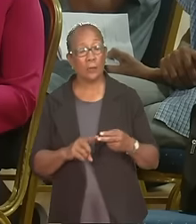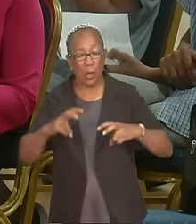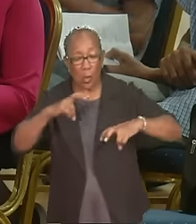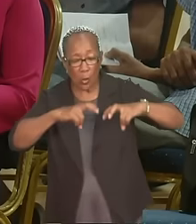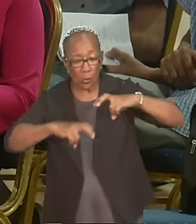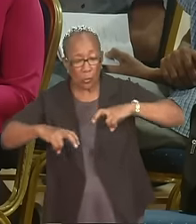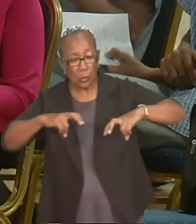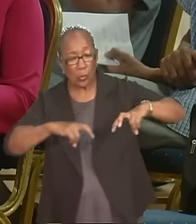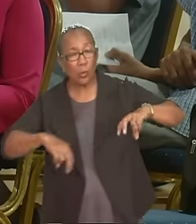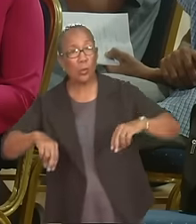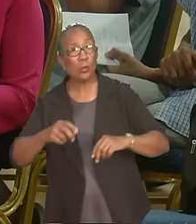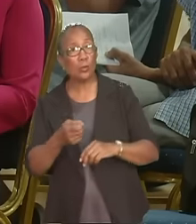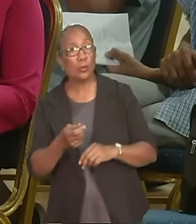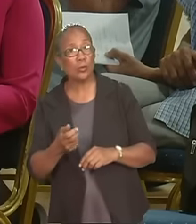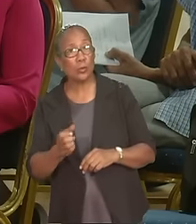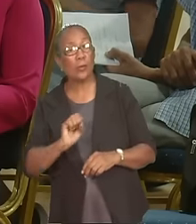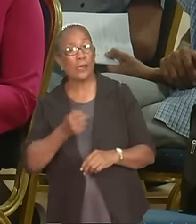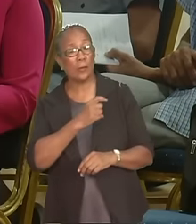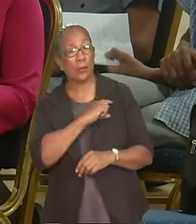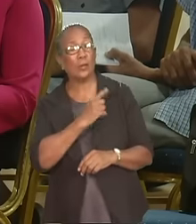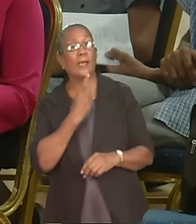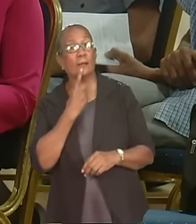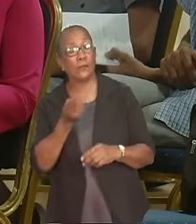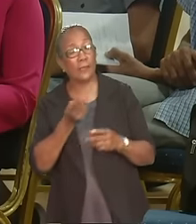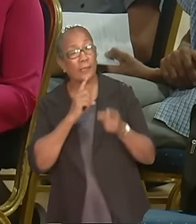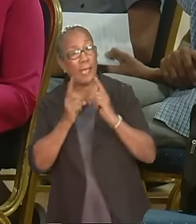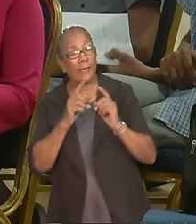een update overgeven als dat er is?